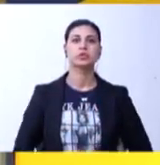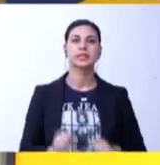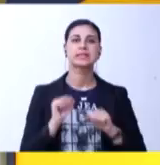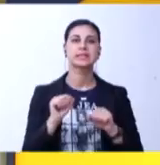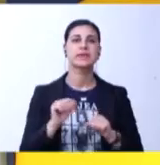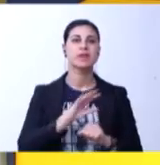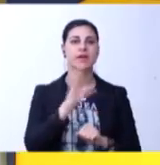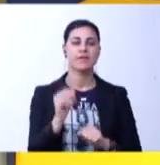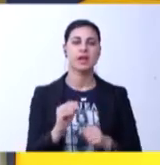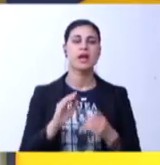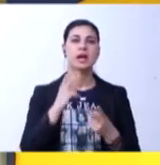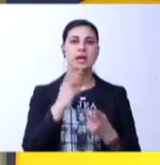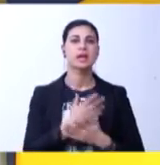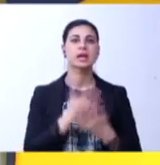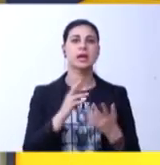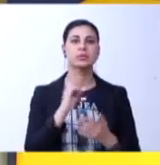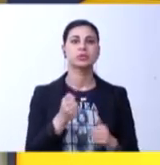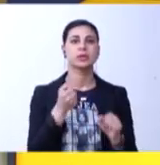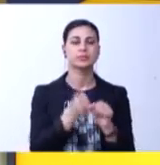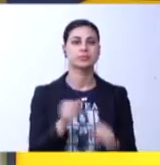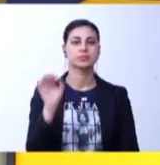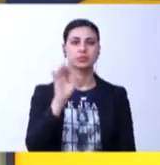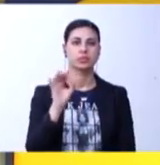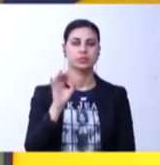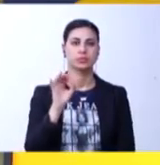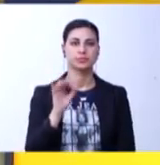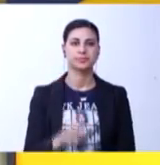ყველა გარემოში და მათ შორის ავტოსაგზაო შემთხვევების